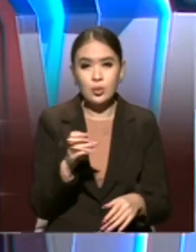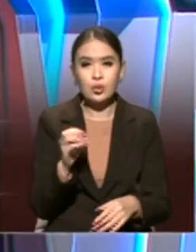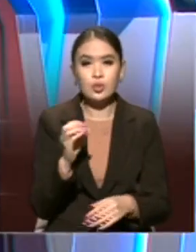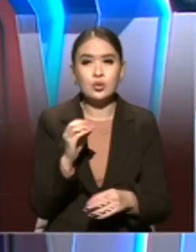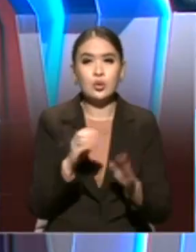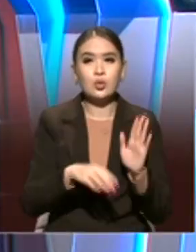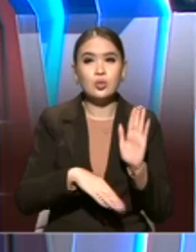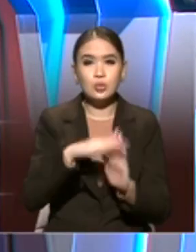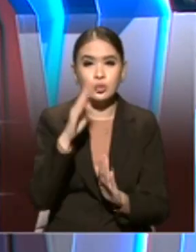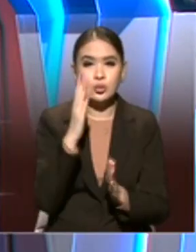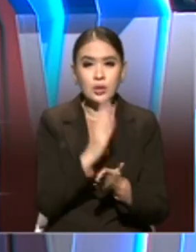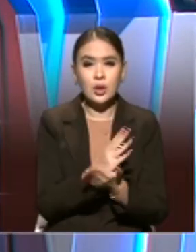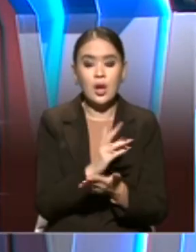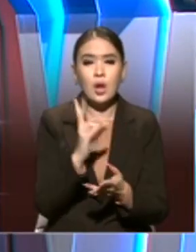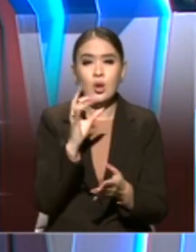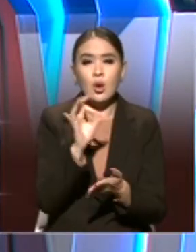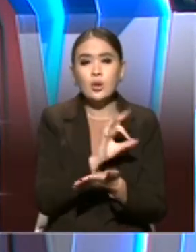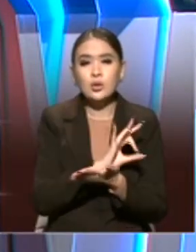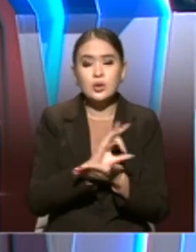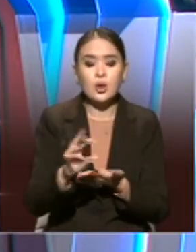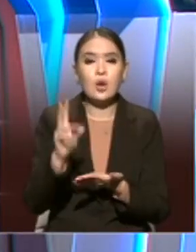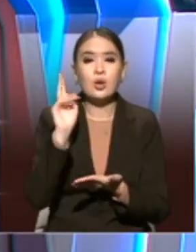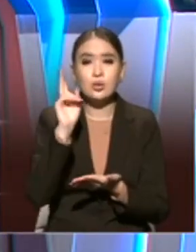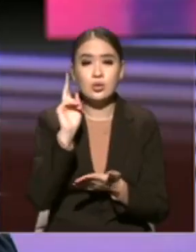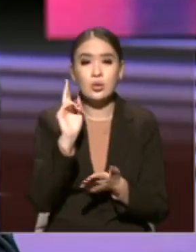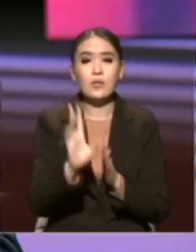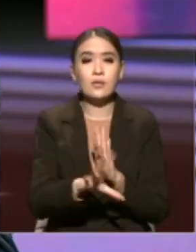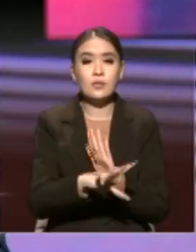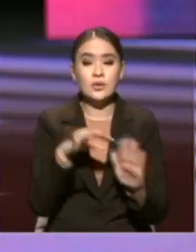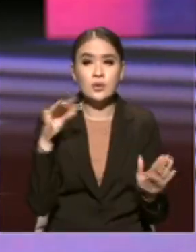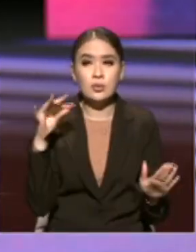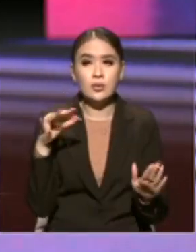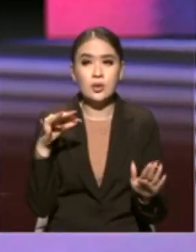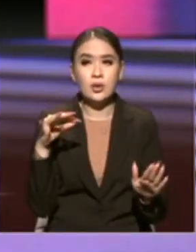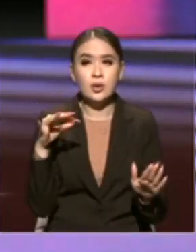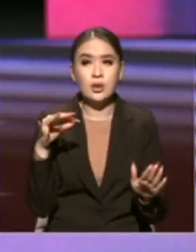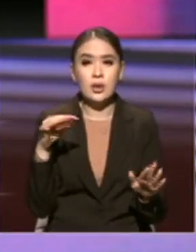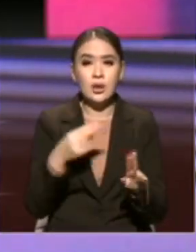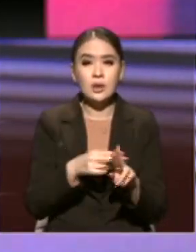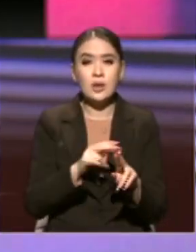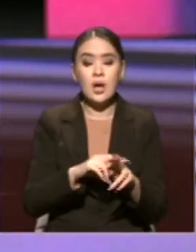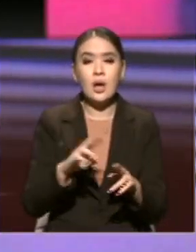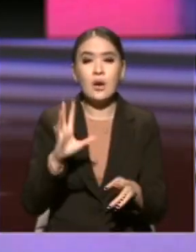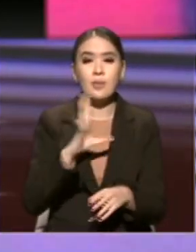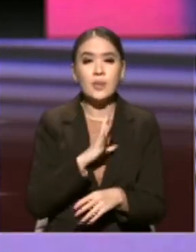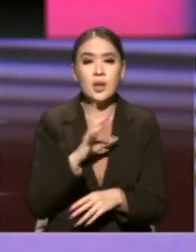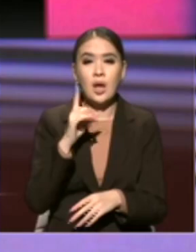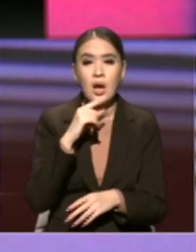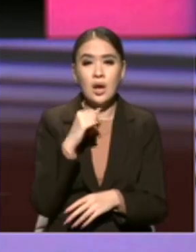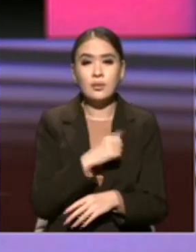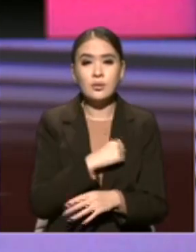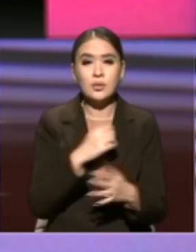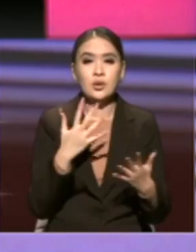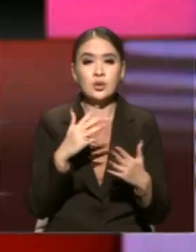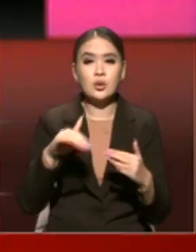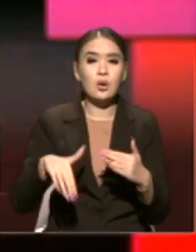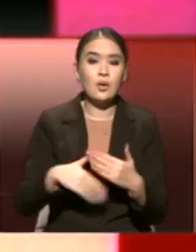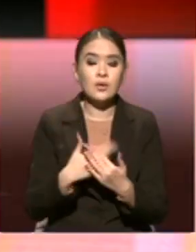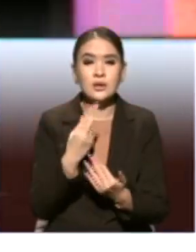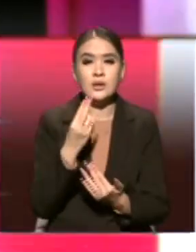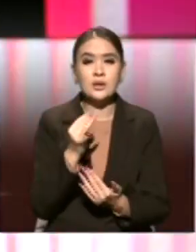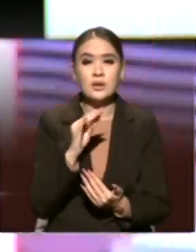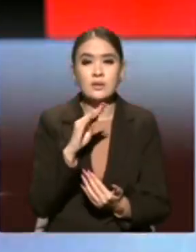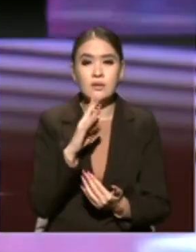отырмыз. Үздіктерді кім анықтайды сонда? Үздіктер олар өздерінің көрсеткен бағалары бойынша жаңа цифрлық платформаға бағалар